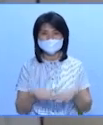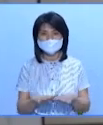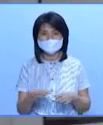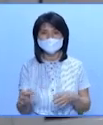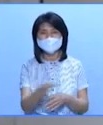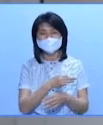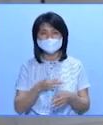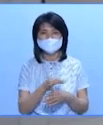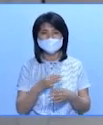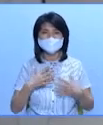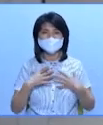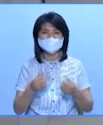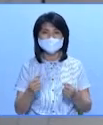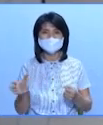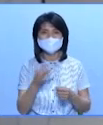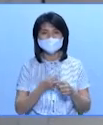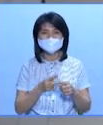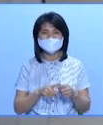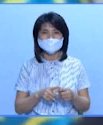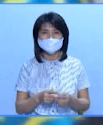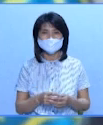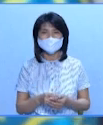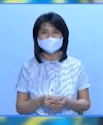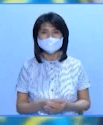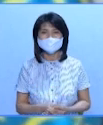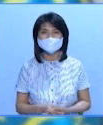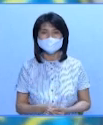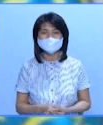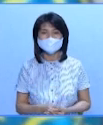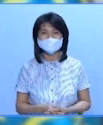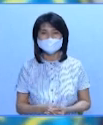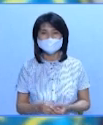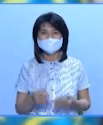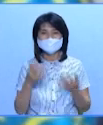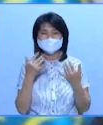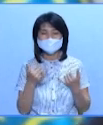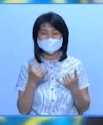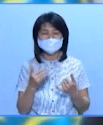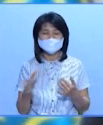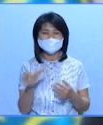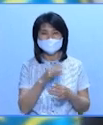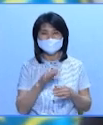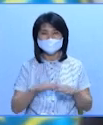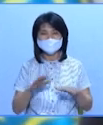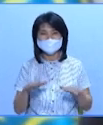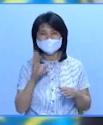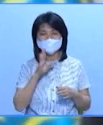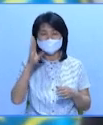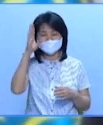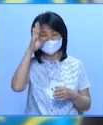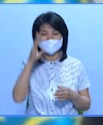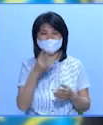облыстық денсаулық сақтау басқармасы басшылығы. Енді соны қазір қыз бала мен ұл баланың бірге жатқан жаңа